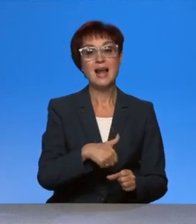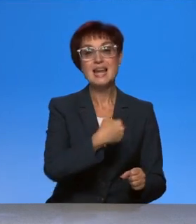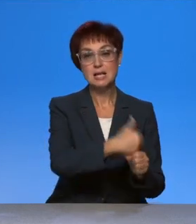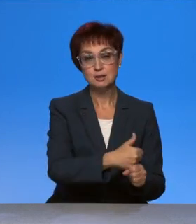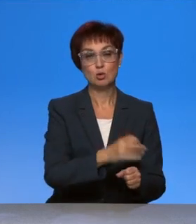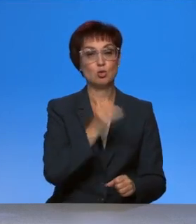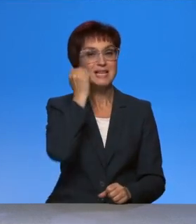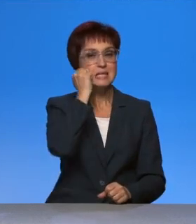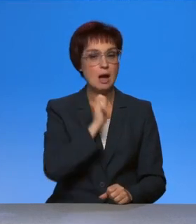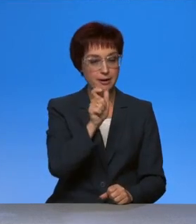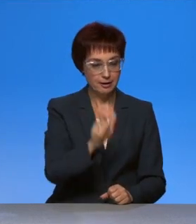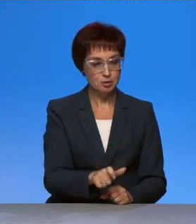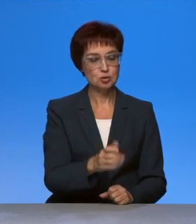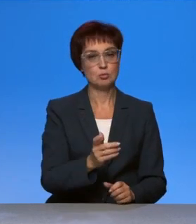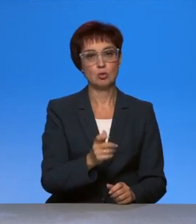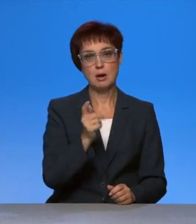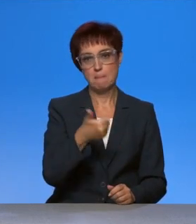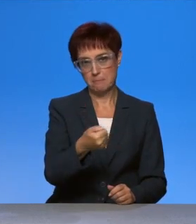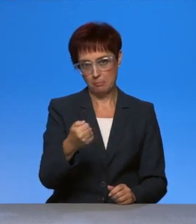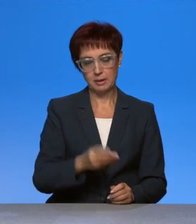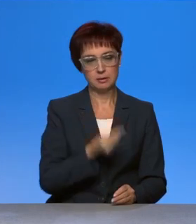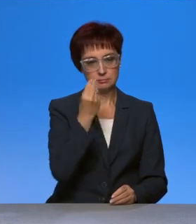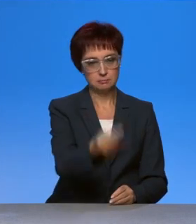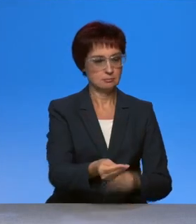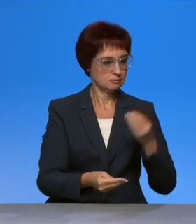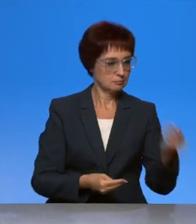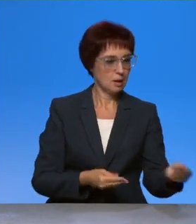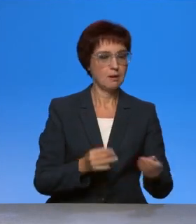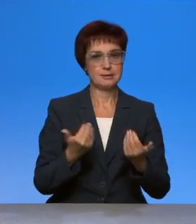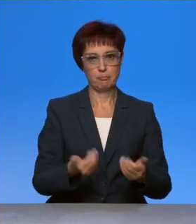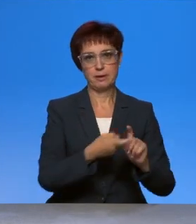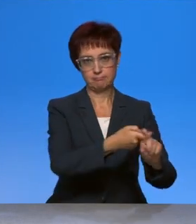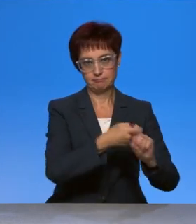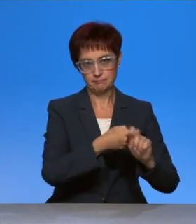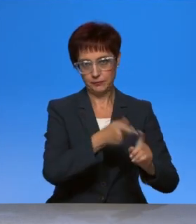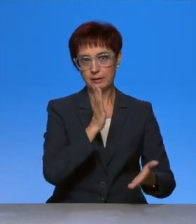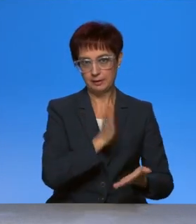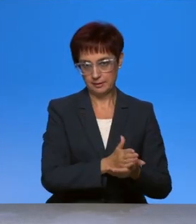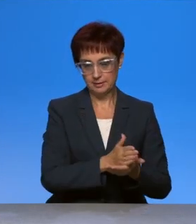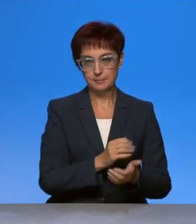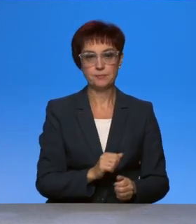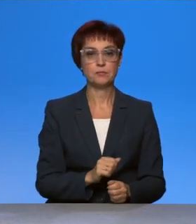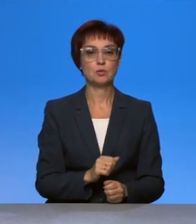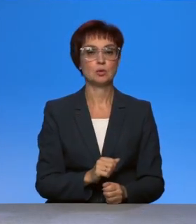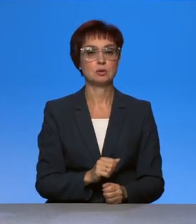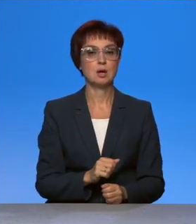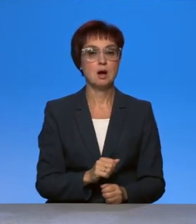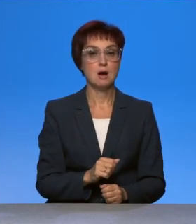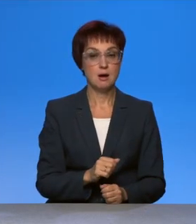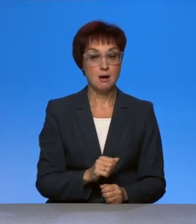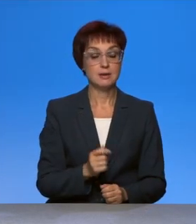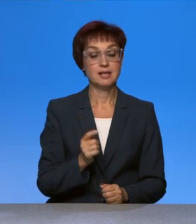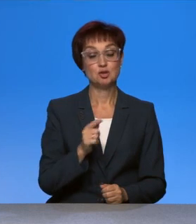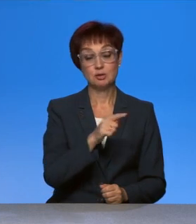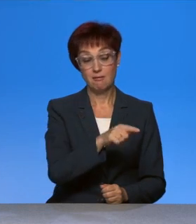люди жили, не знали этой гадости, насколько их жизнь изменилась после этого? Ну, они еще не знают тех приложений, которых вы называете гадостью,